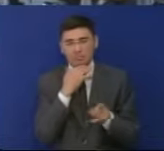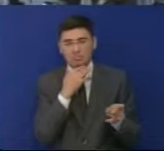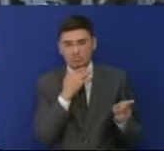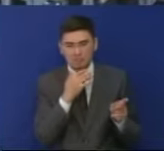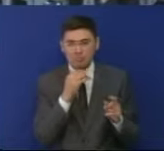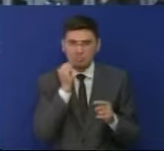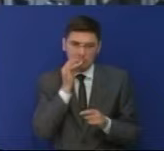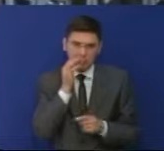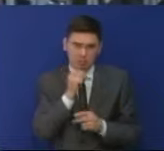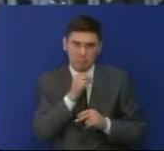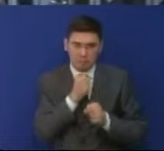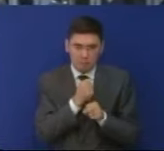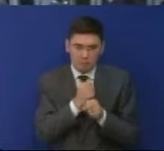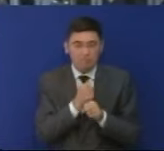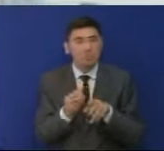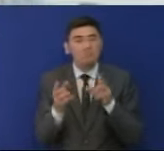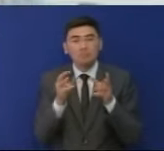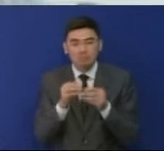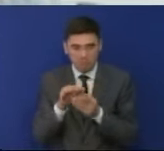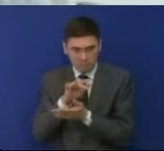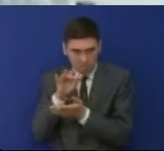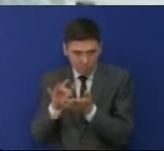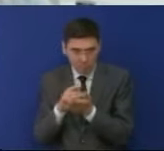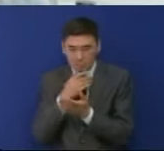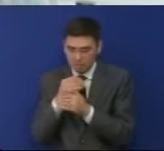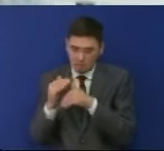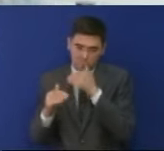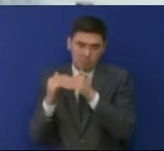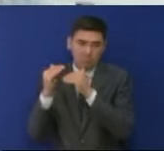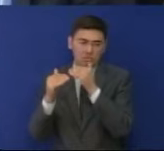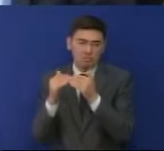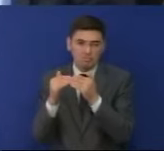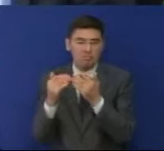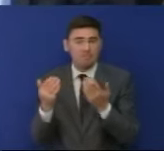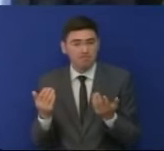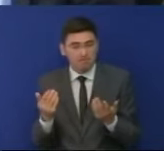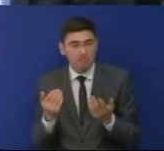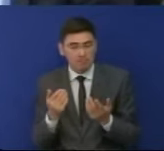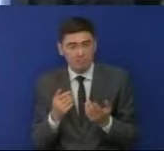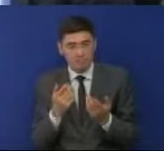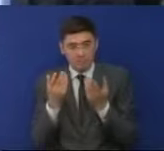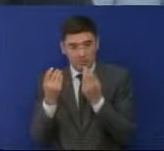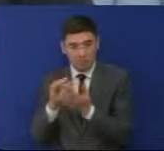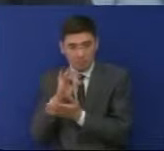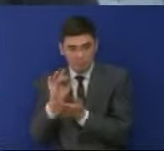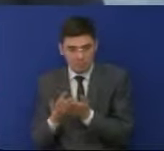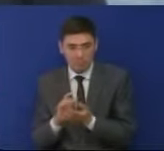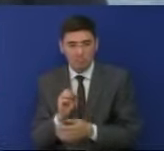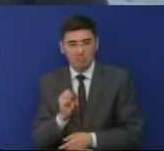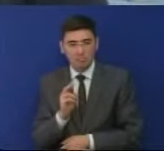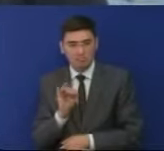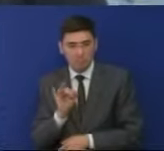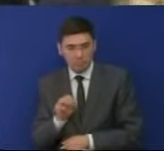своим ежедневным трудом вносит посильный вклад в развитие родного города. И вполне справедливо, что именно в День города аким Семей